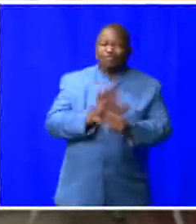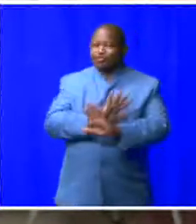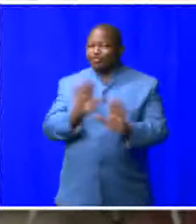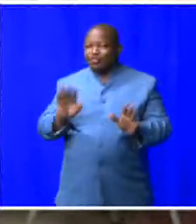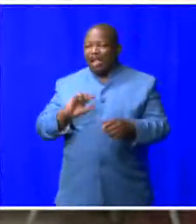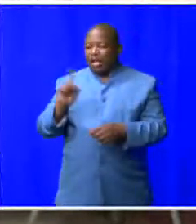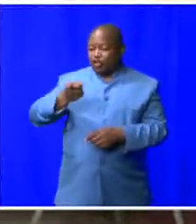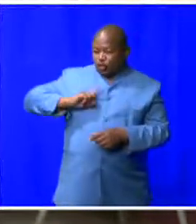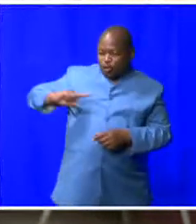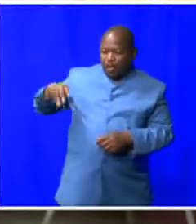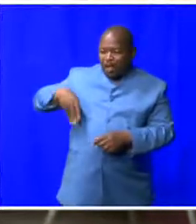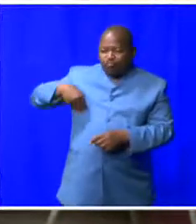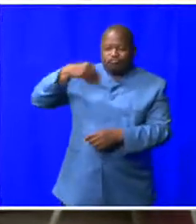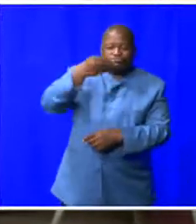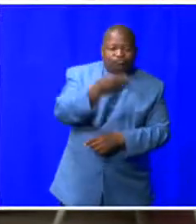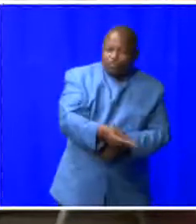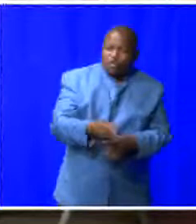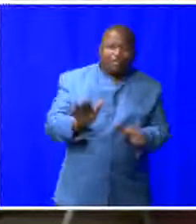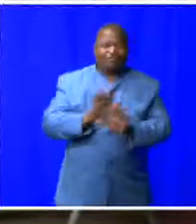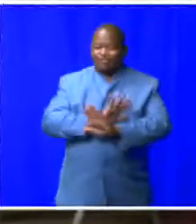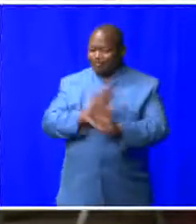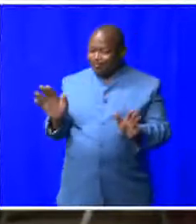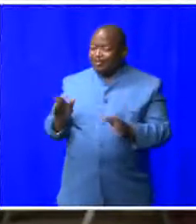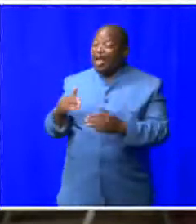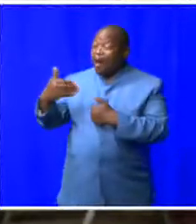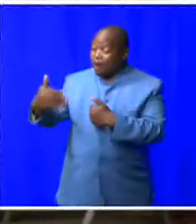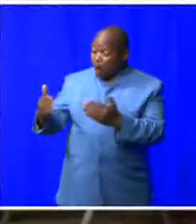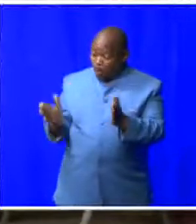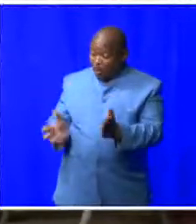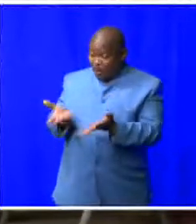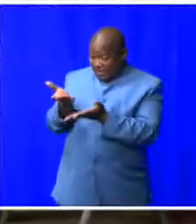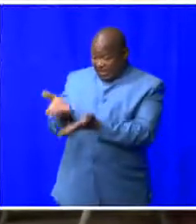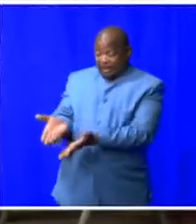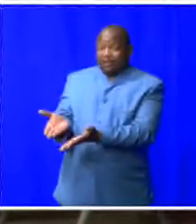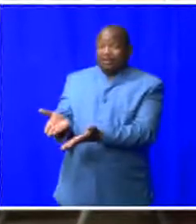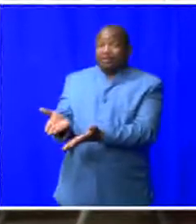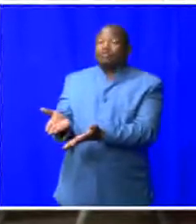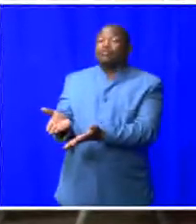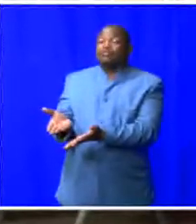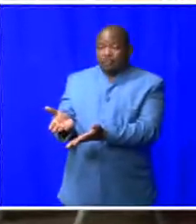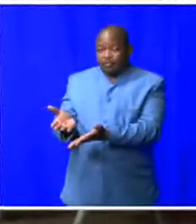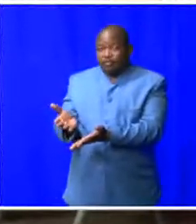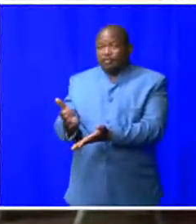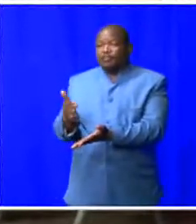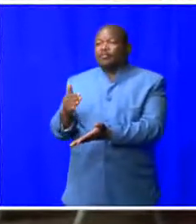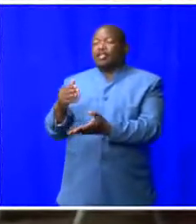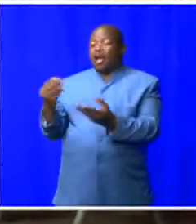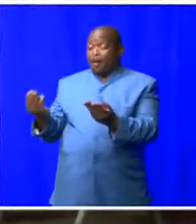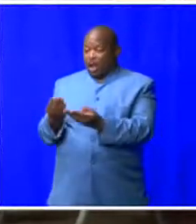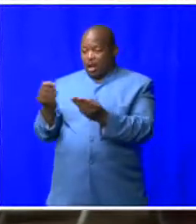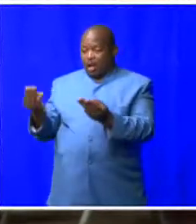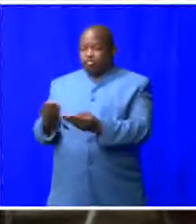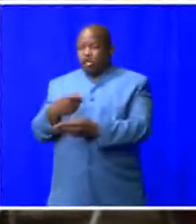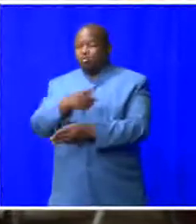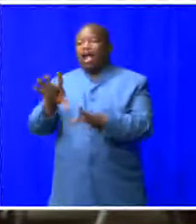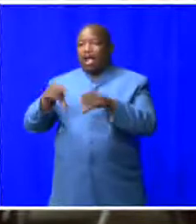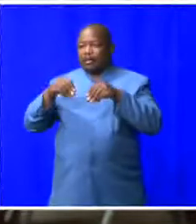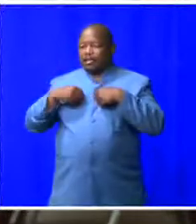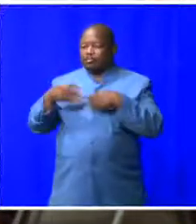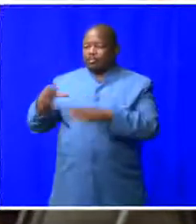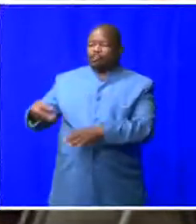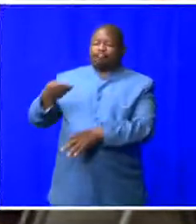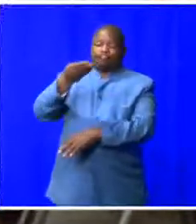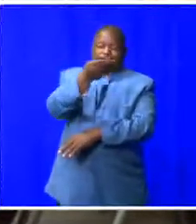presiding officer liphepha lelikhanzakale ukuthi lingene kulesebhoxini lalesinye asigaba kwanyalo amagwabane nawe